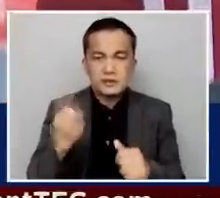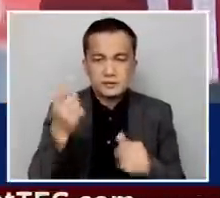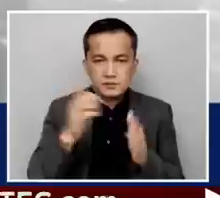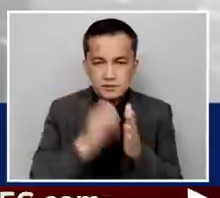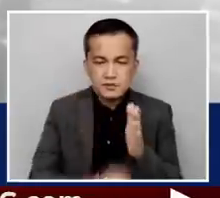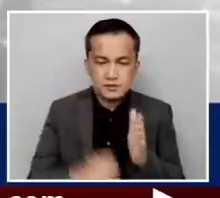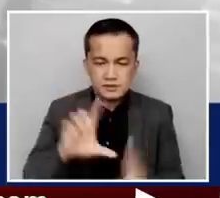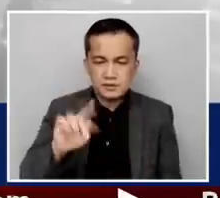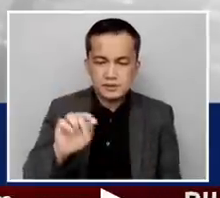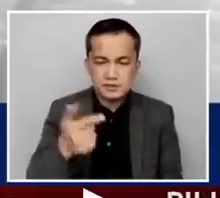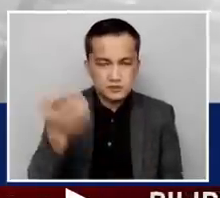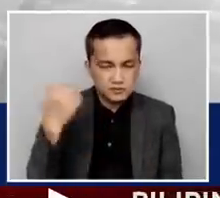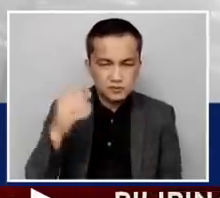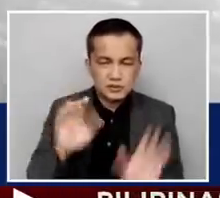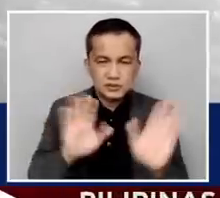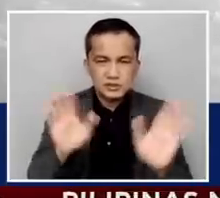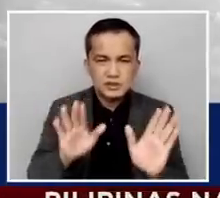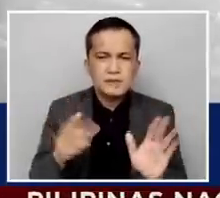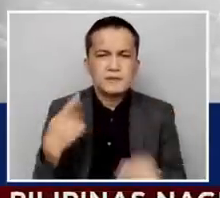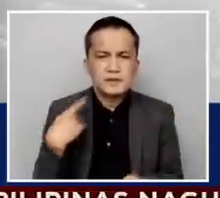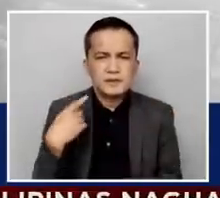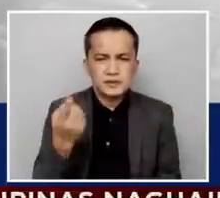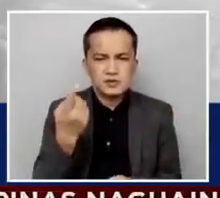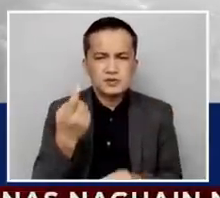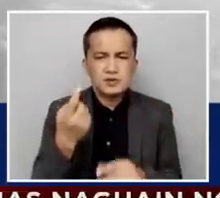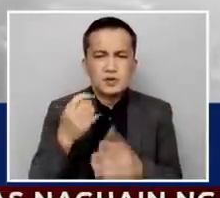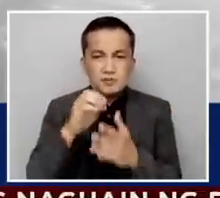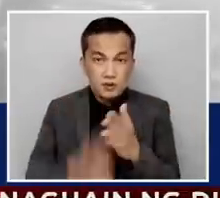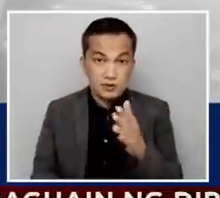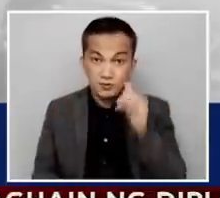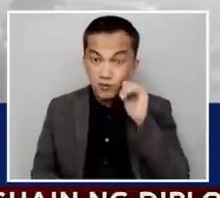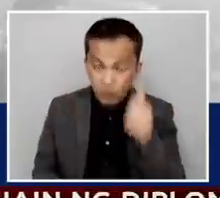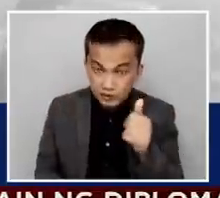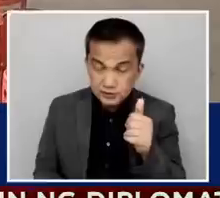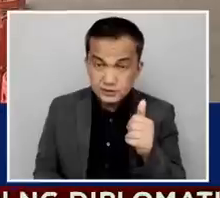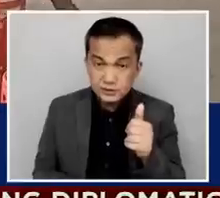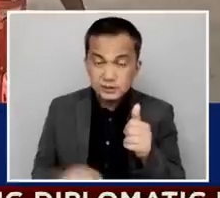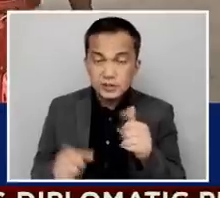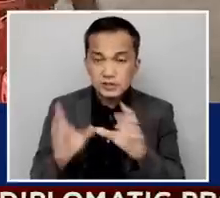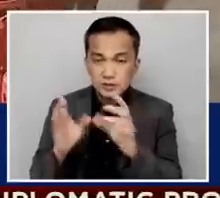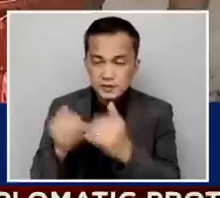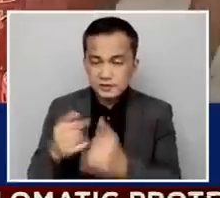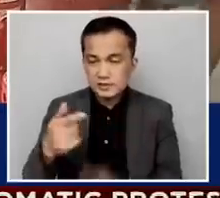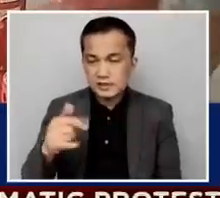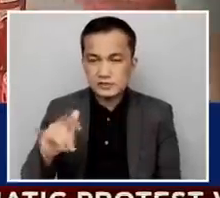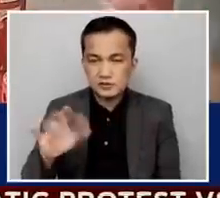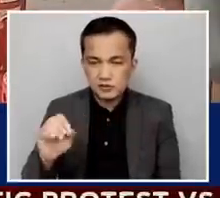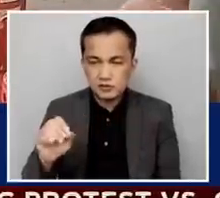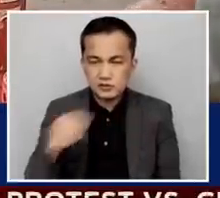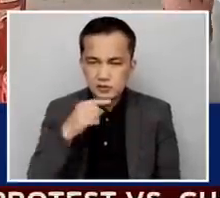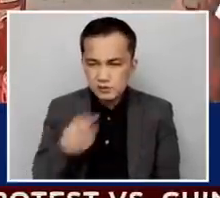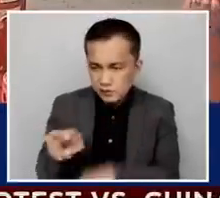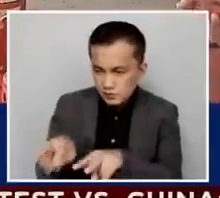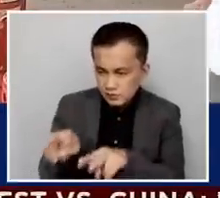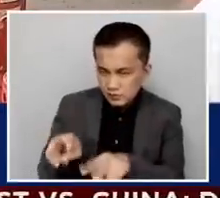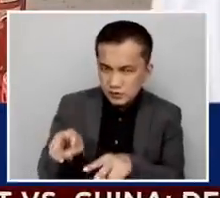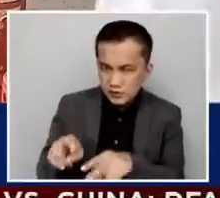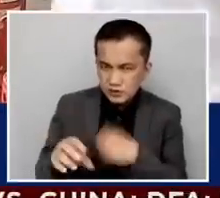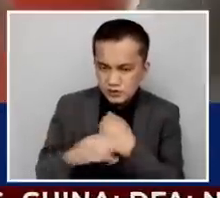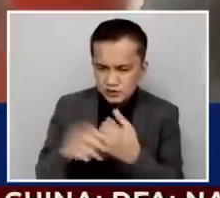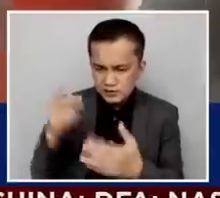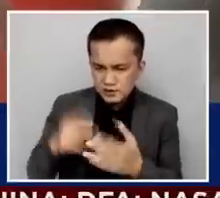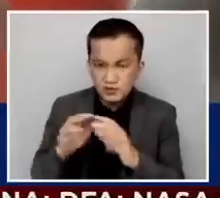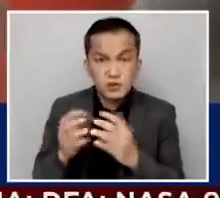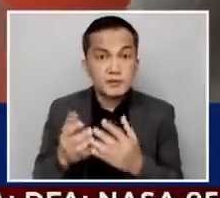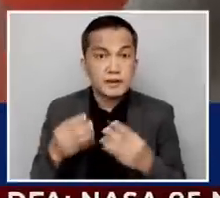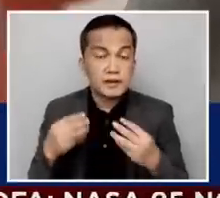noong Linggo, may pisong rollback ulit bukas ang kumpanyang Regasco. Batay kasi sa monitoring ng contract price sa world